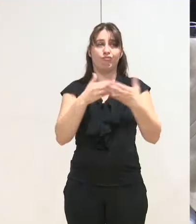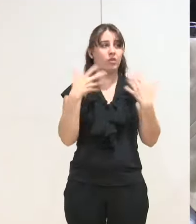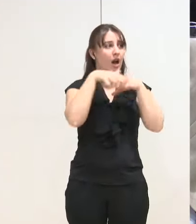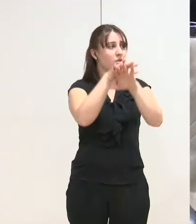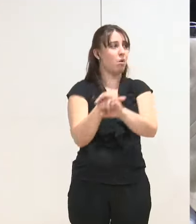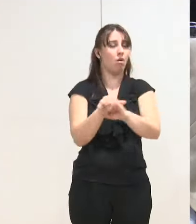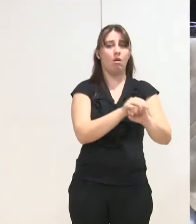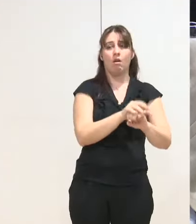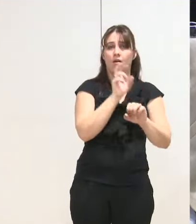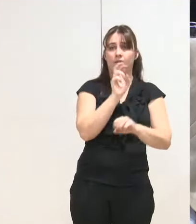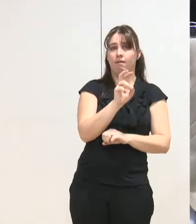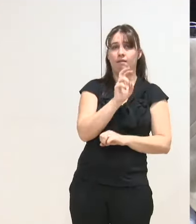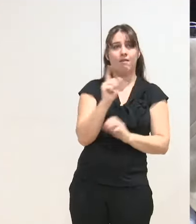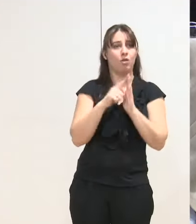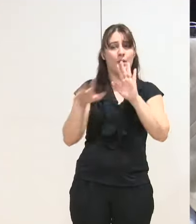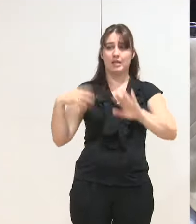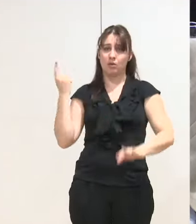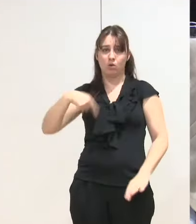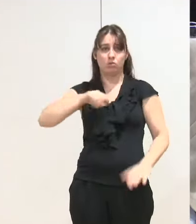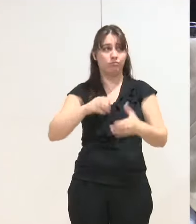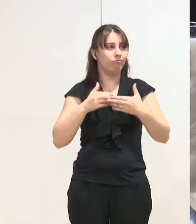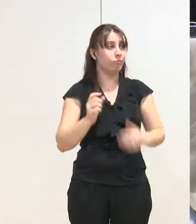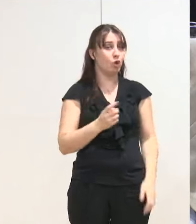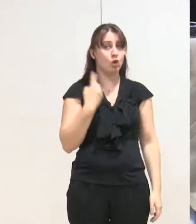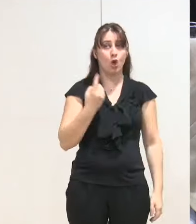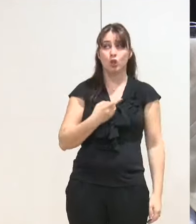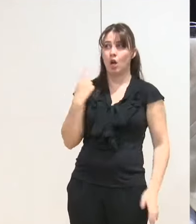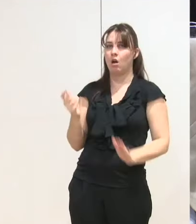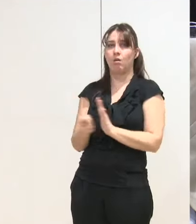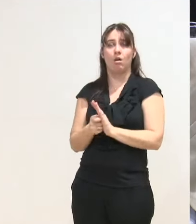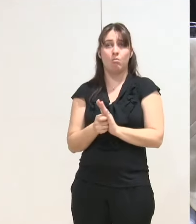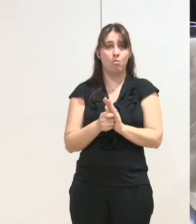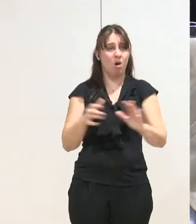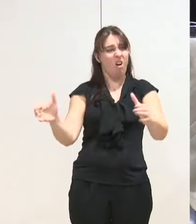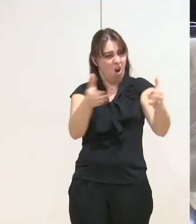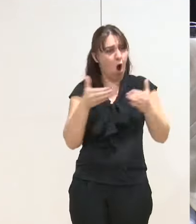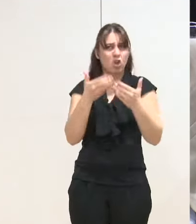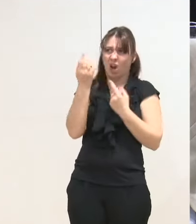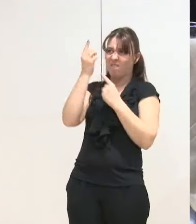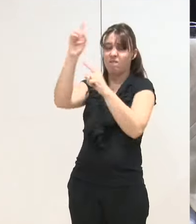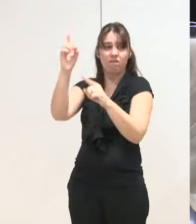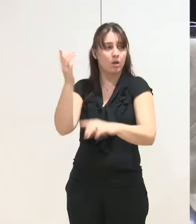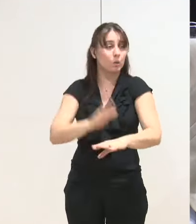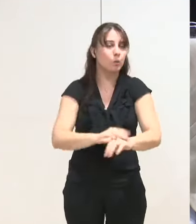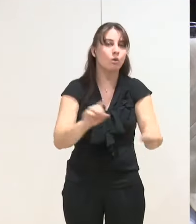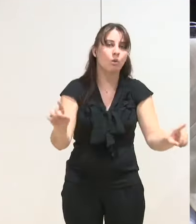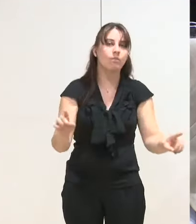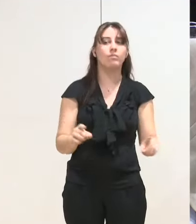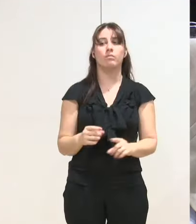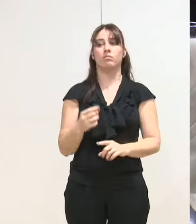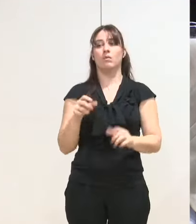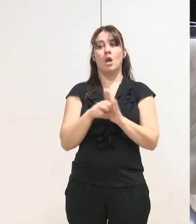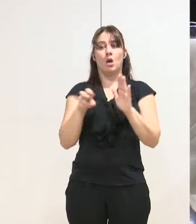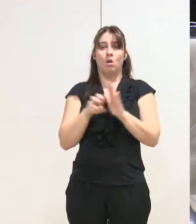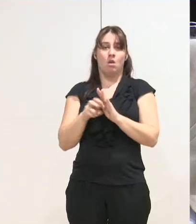citoyen de la gauche et des écologistes en 2014 lorsqu'il avait s'agit de le faire à Grenoble le dialogue budgétaire va s'ouvrir avec